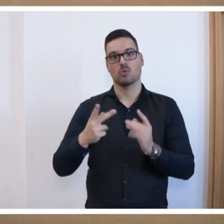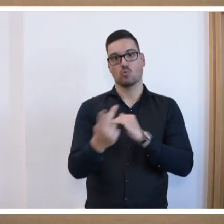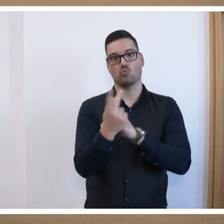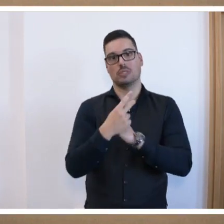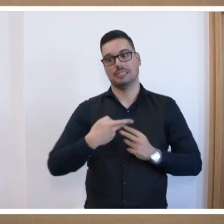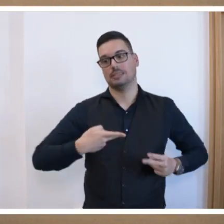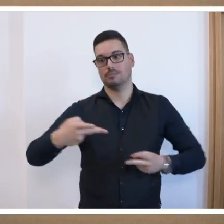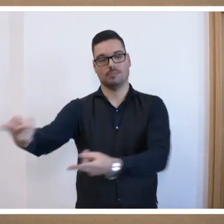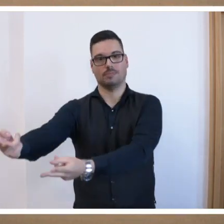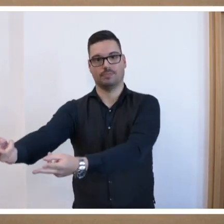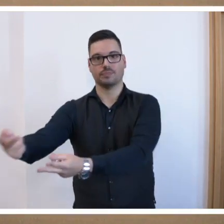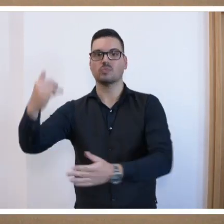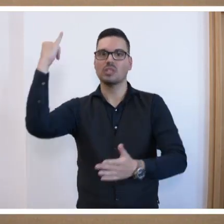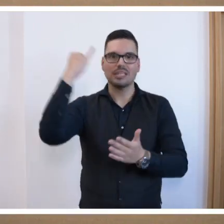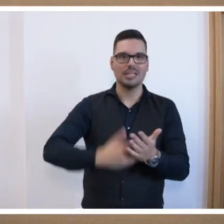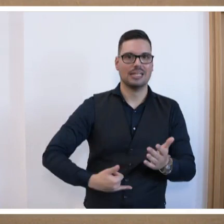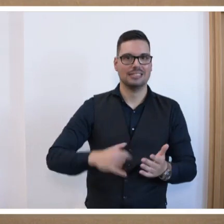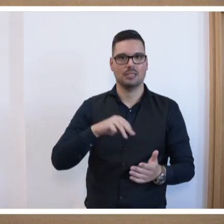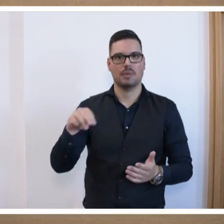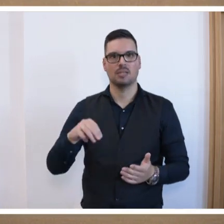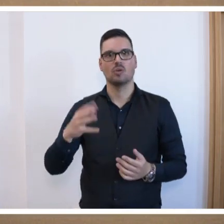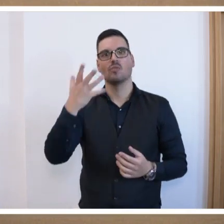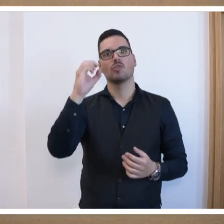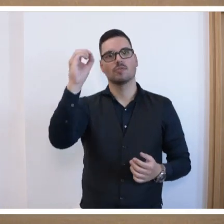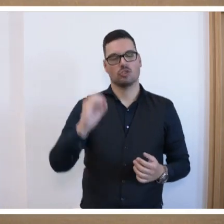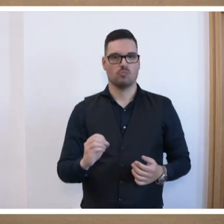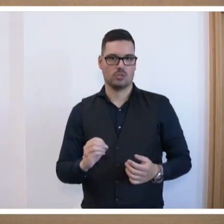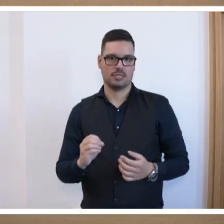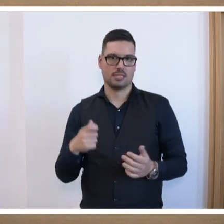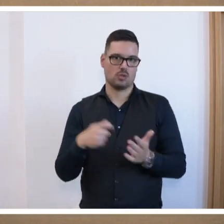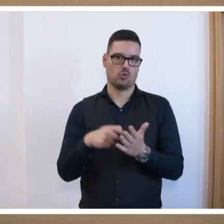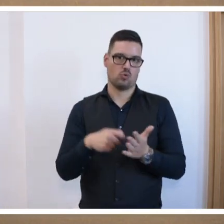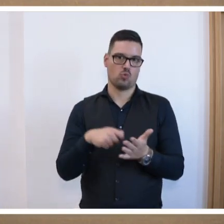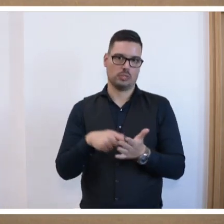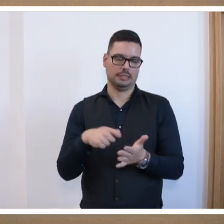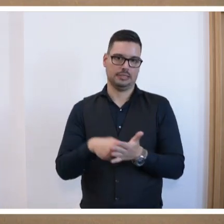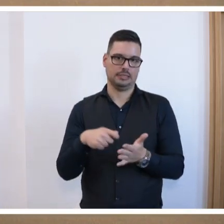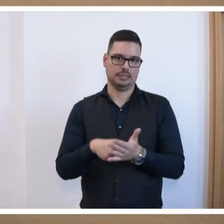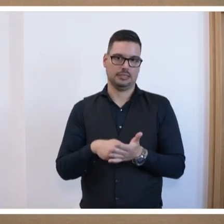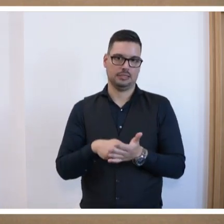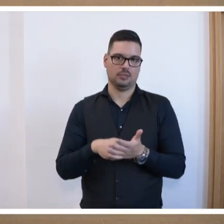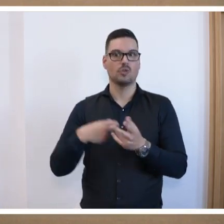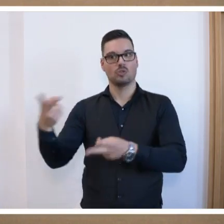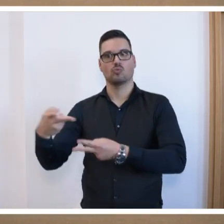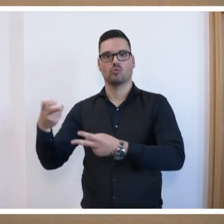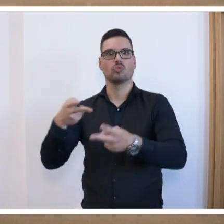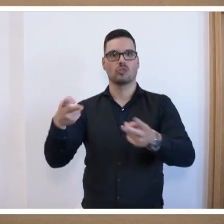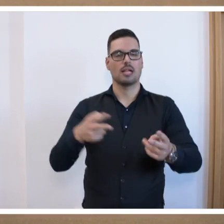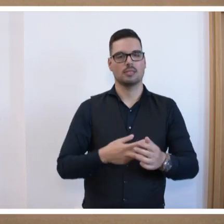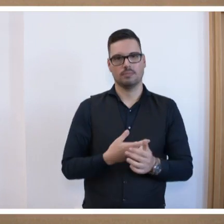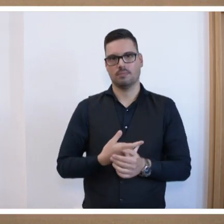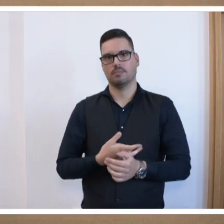Kundin. Diese letzte Meile kann bis zu 50% der Gesamtkosten des Transports der zuzustellenden Sendungen